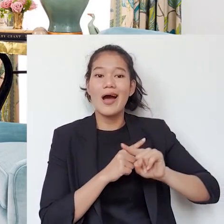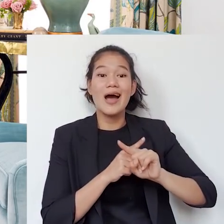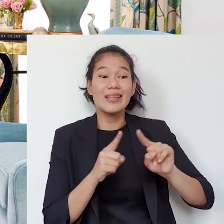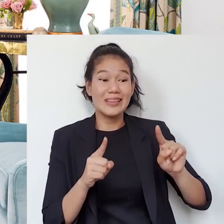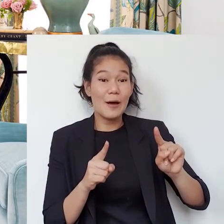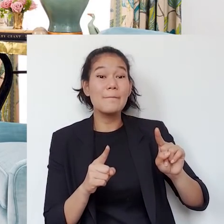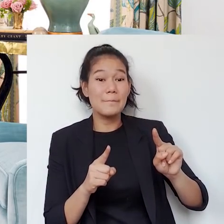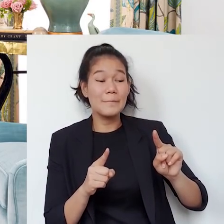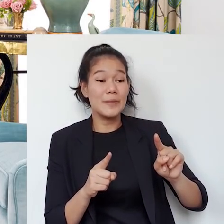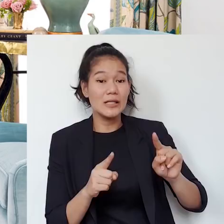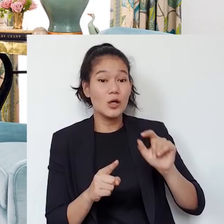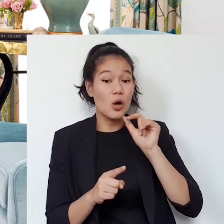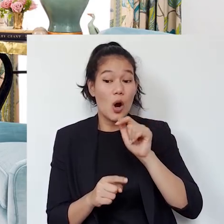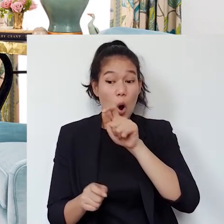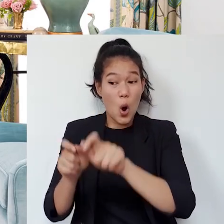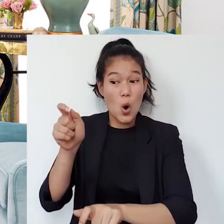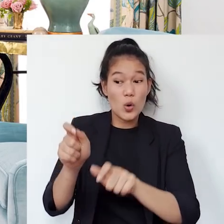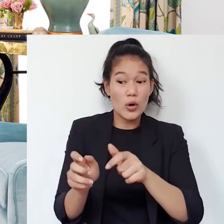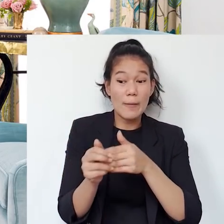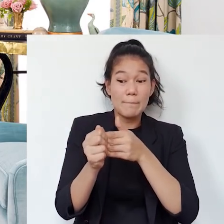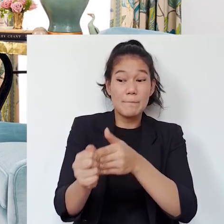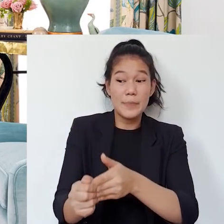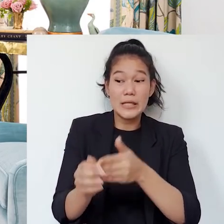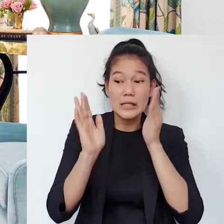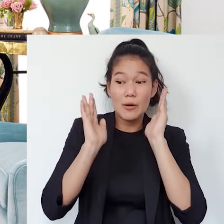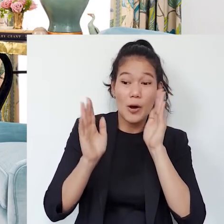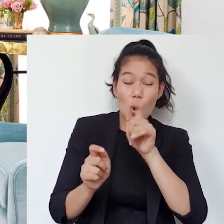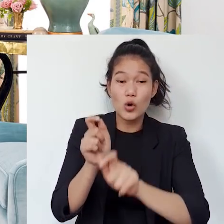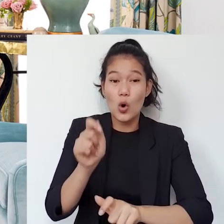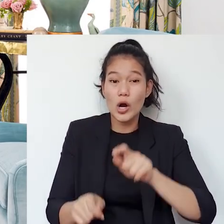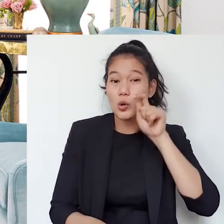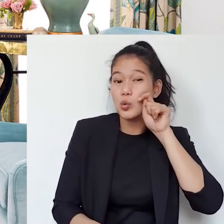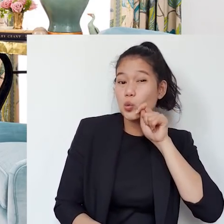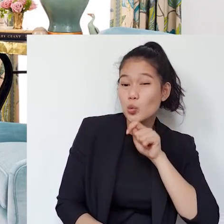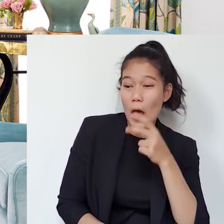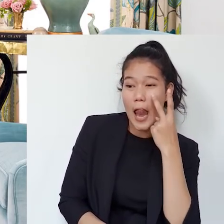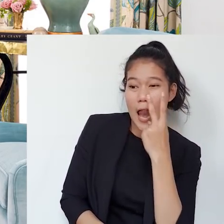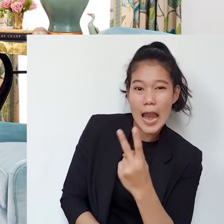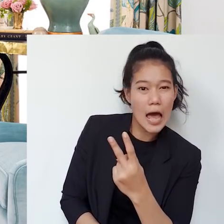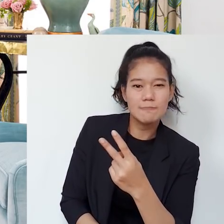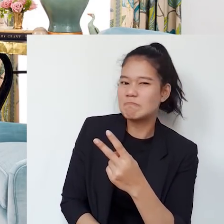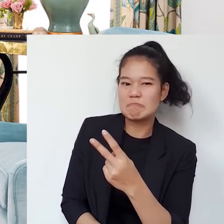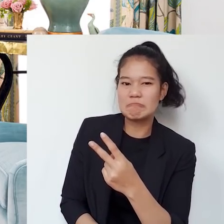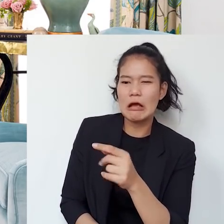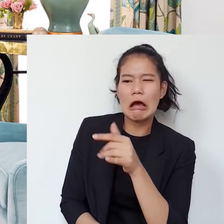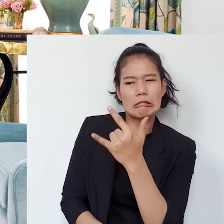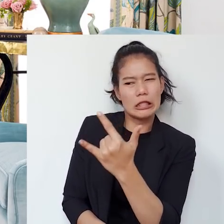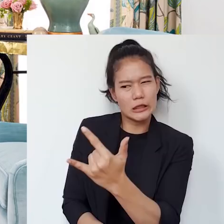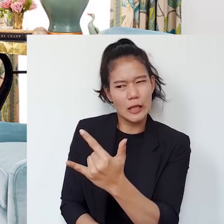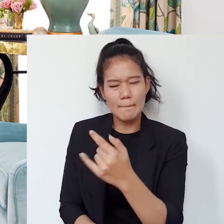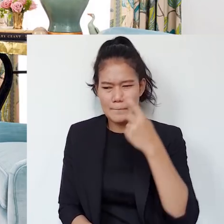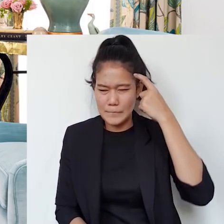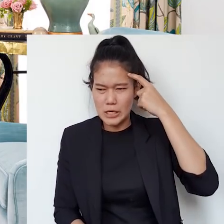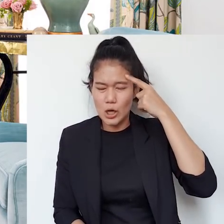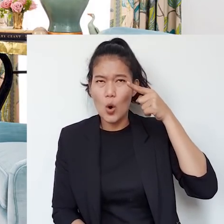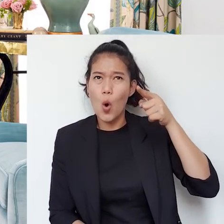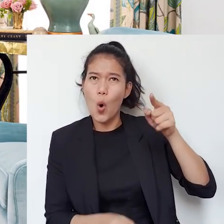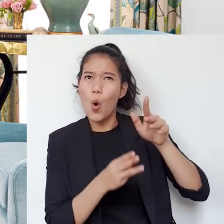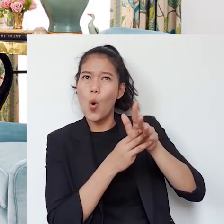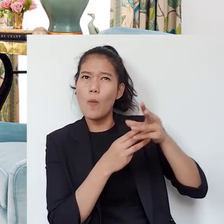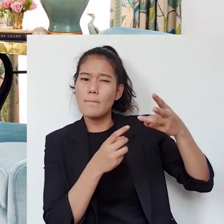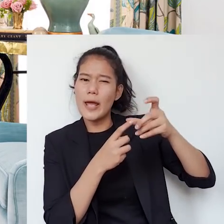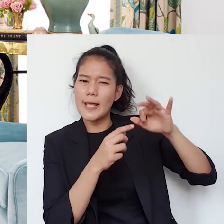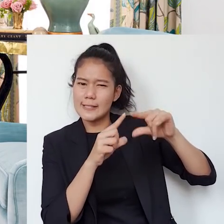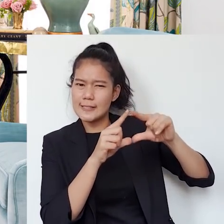dalam kehidupan para pemimpin umat dan tua-tua. Mereka tetap punya gambaran bahwa seorang Mesias